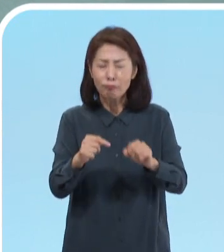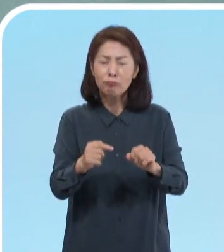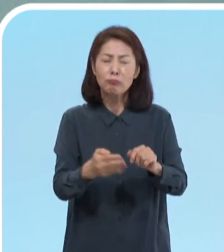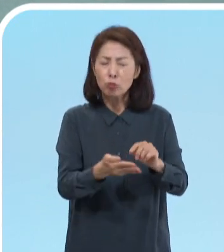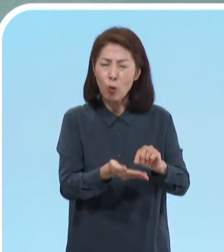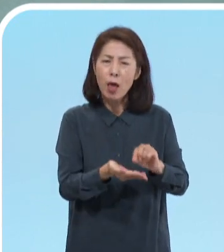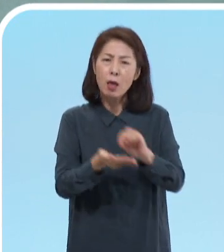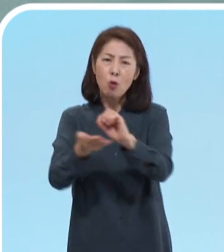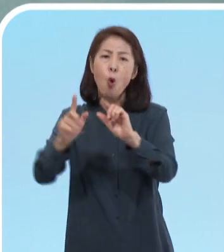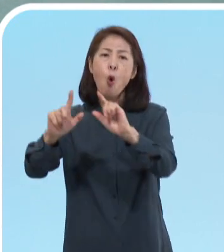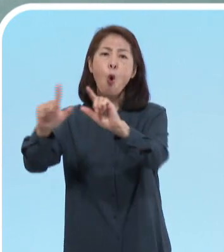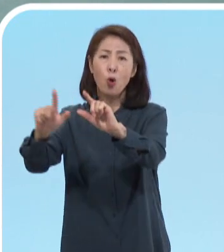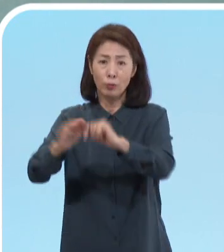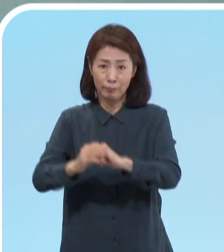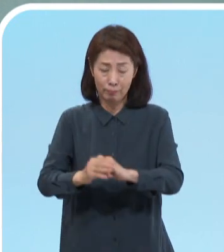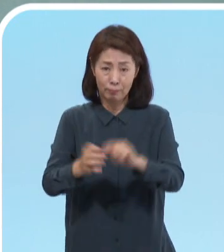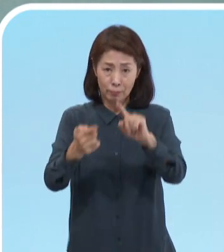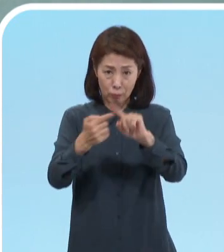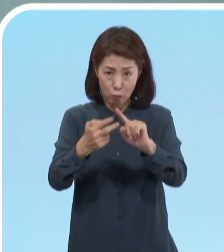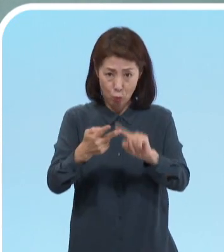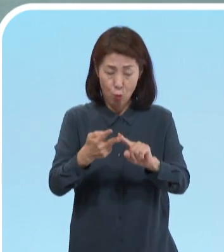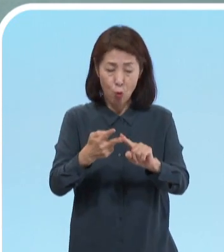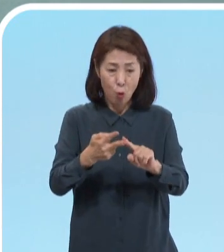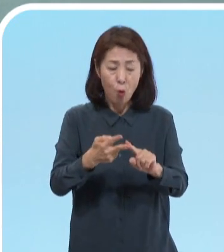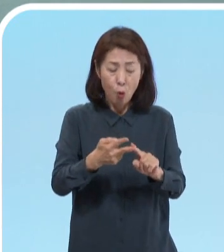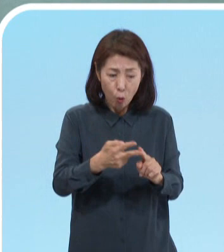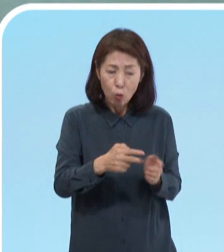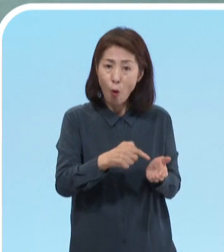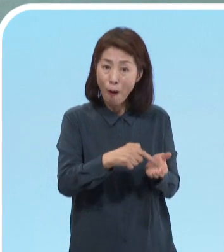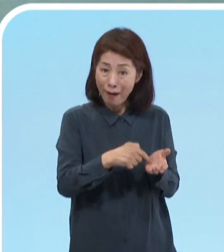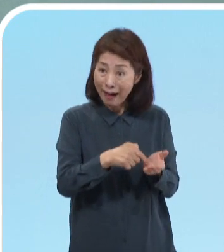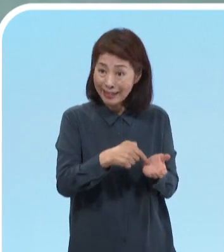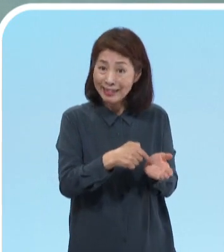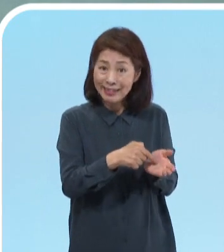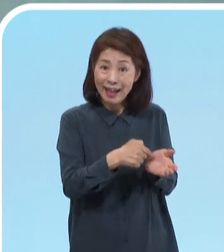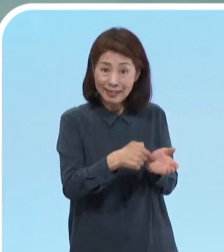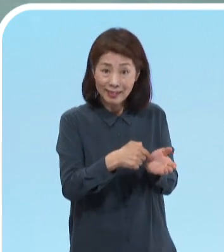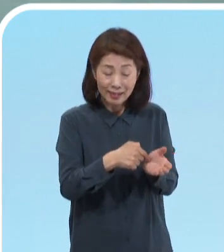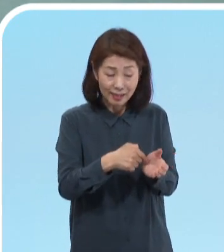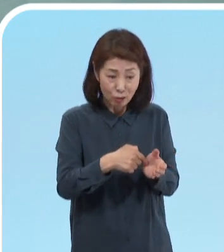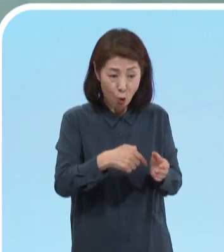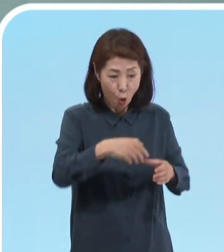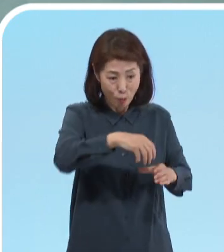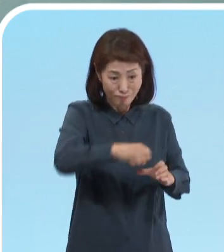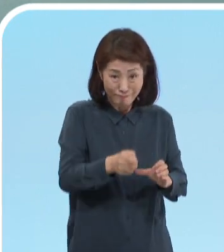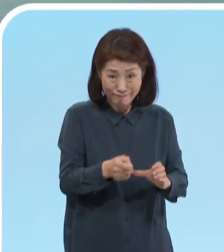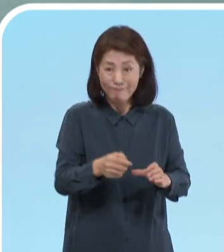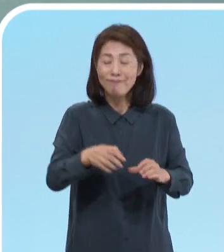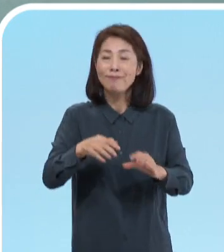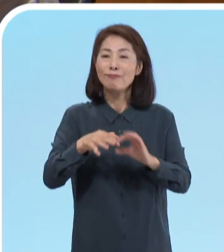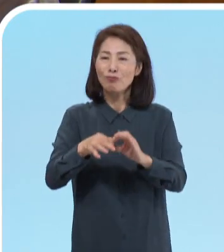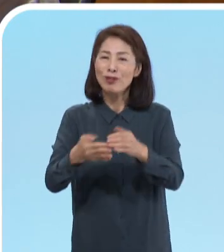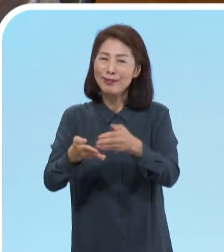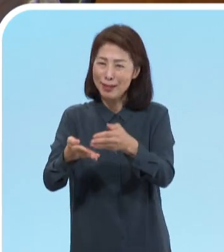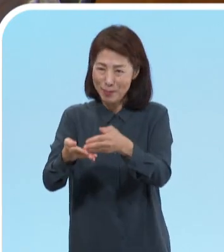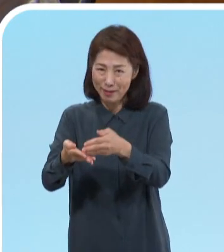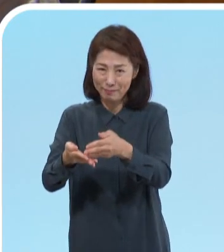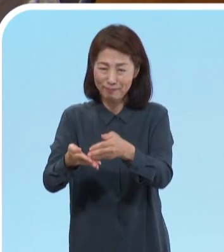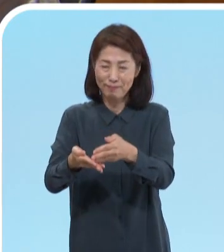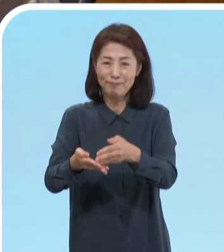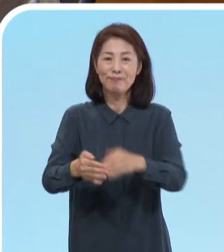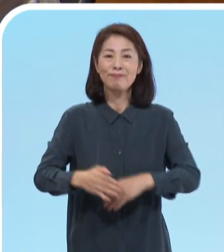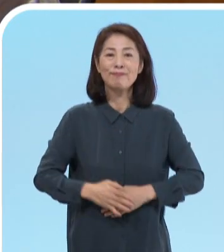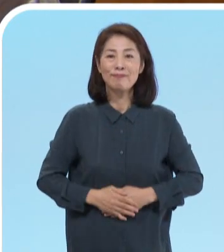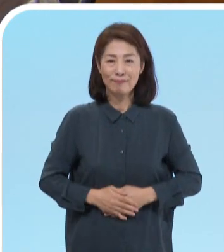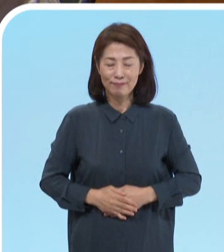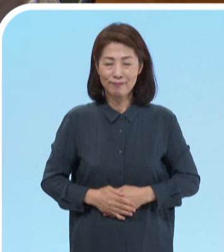ての報告と、あとはこの牡蠣のホワイトソースについての話をします。